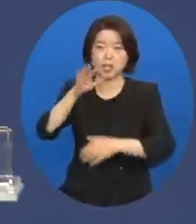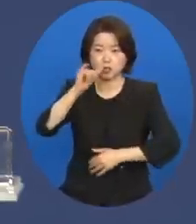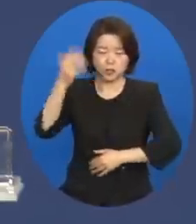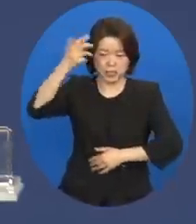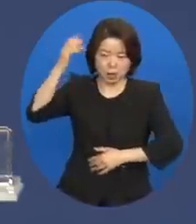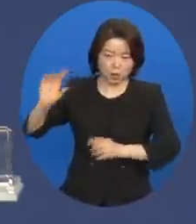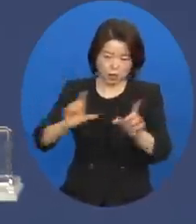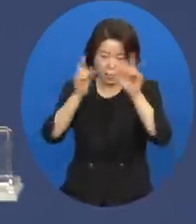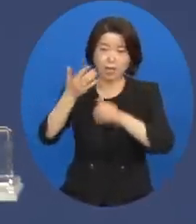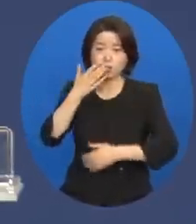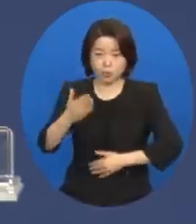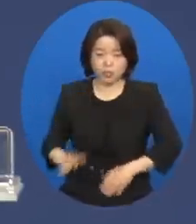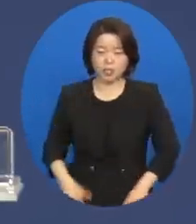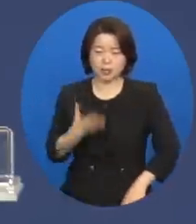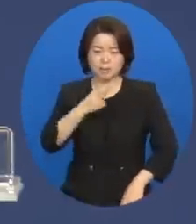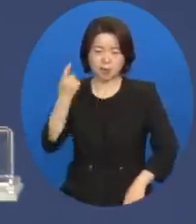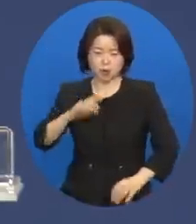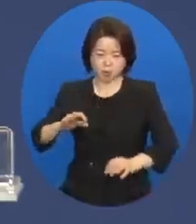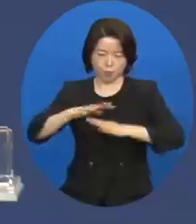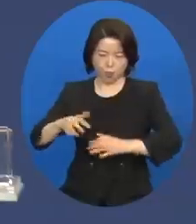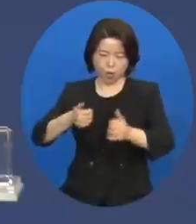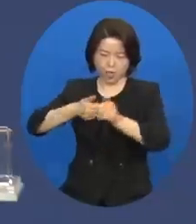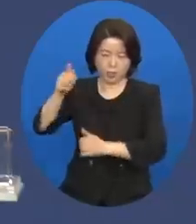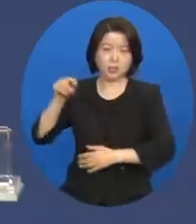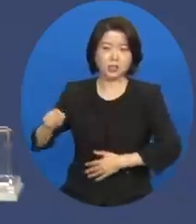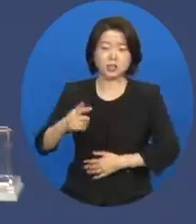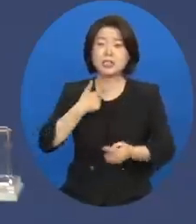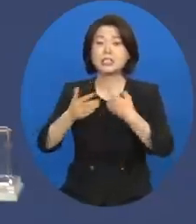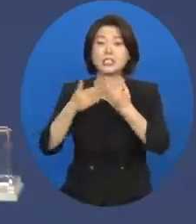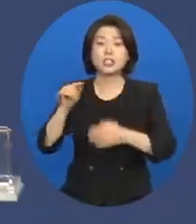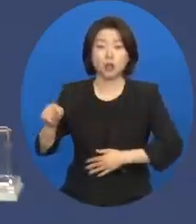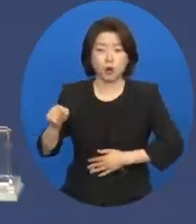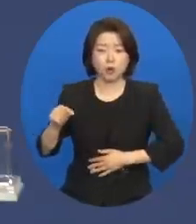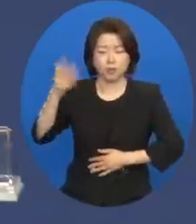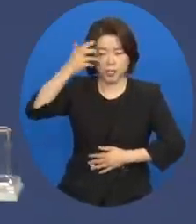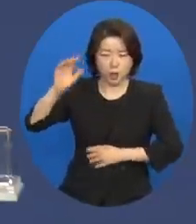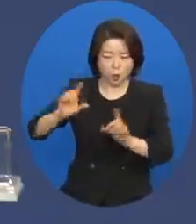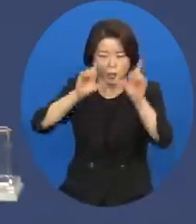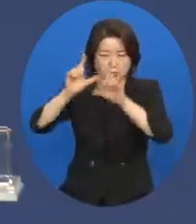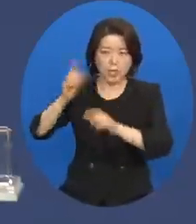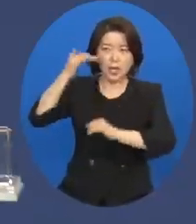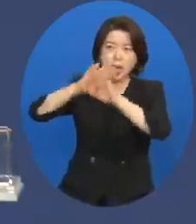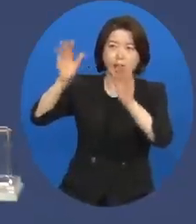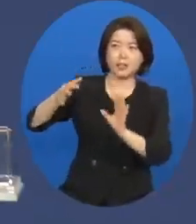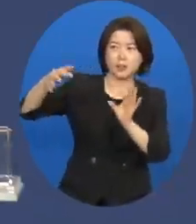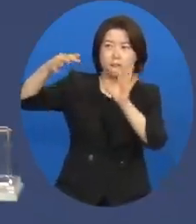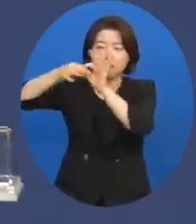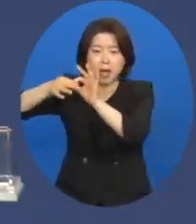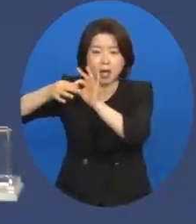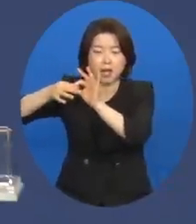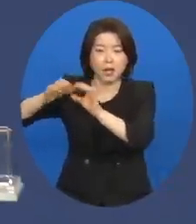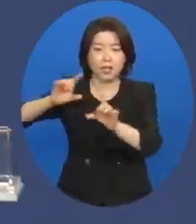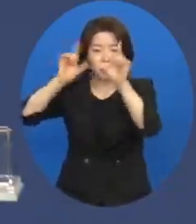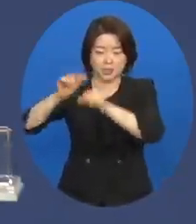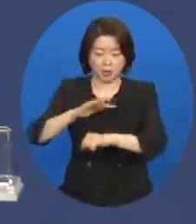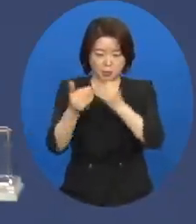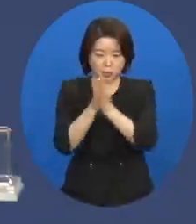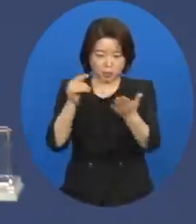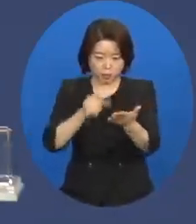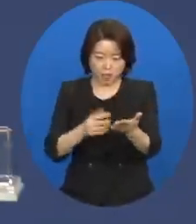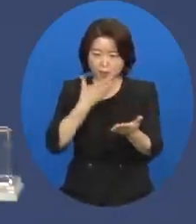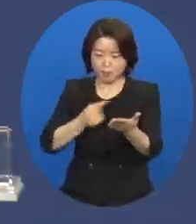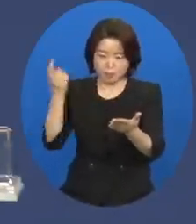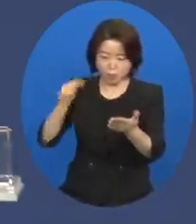수 있는 이 복음의 놀라운 승리의 이 경험을, 이제 영으로 살아가는 하늘에 속한 삶을, 성경에 나와 있는 복음